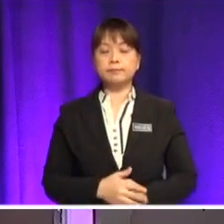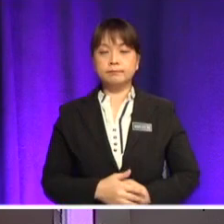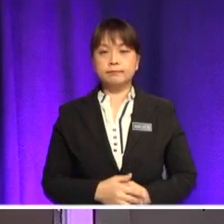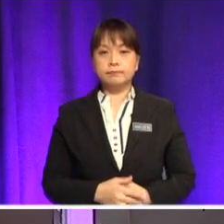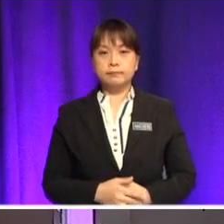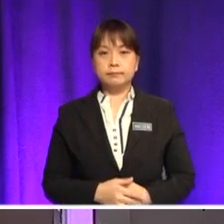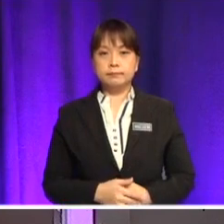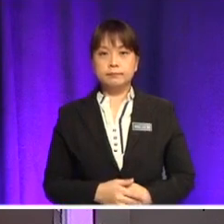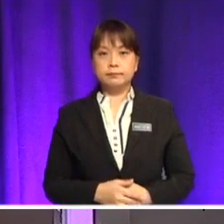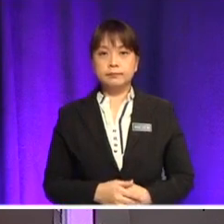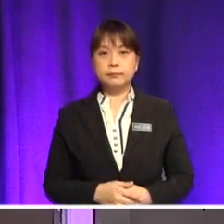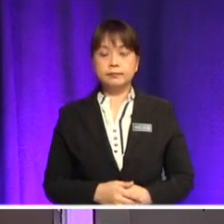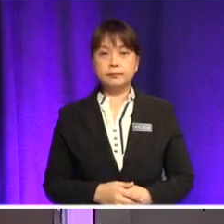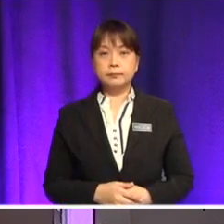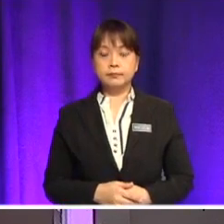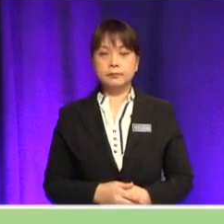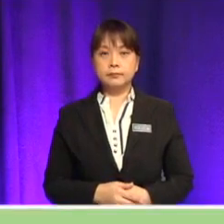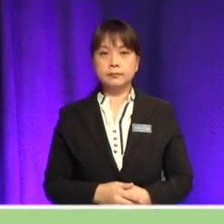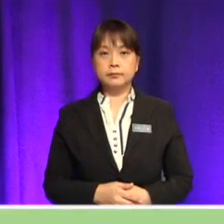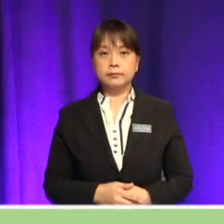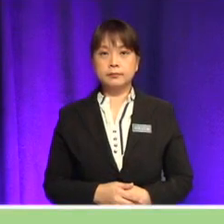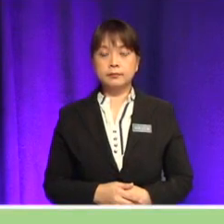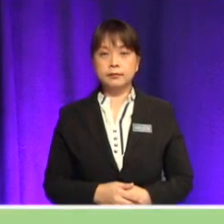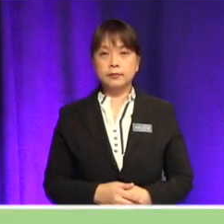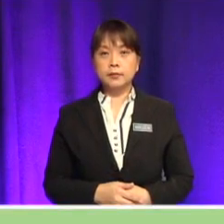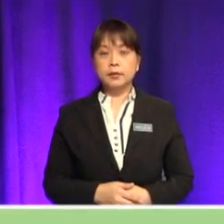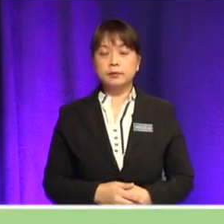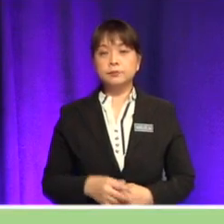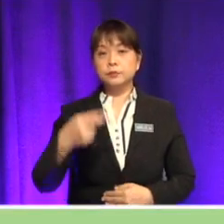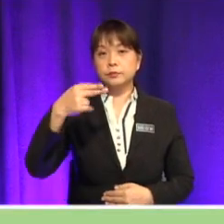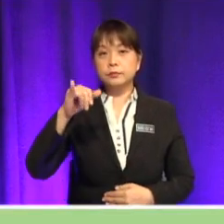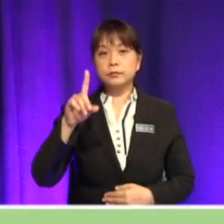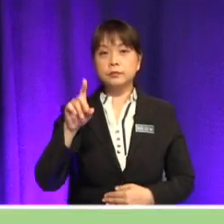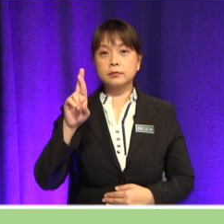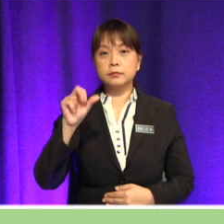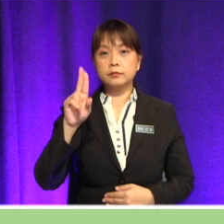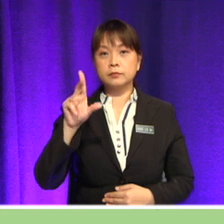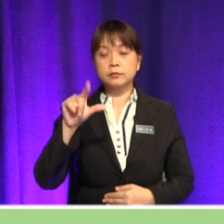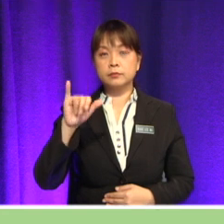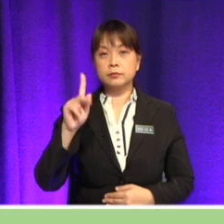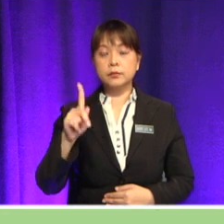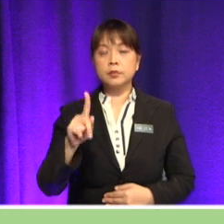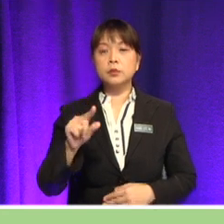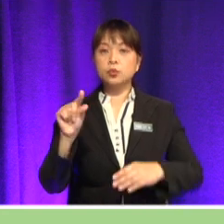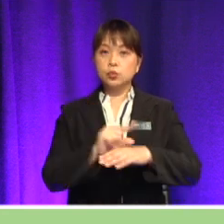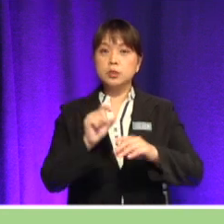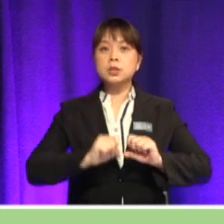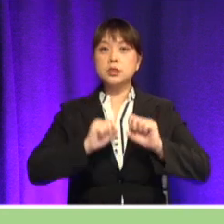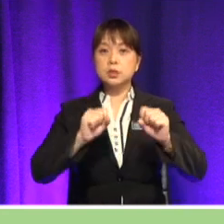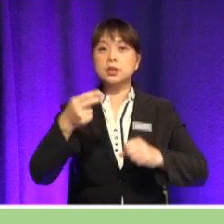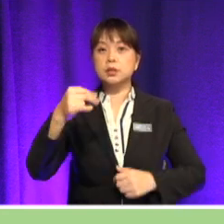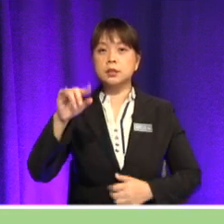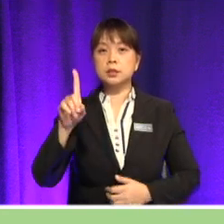seterusnya Jack hydrolik merupakan salah satu alat yang menggunakan aplikasi sistem hidrolik Bagaimana kerja